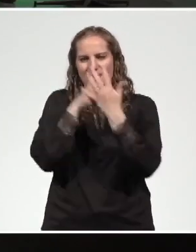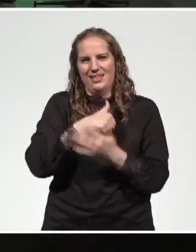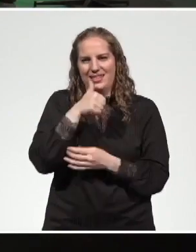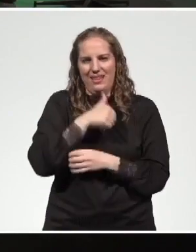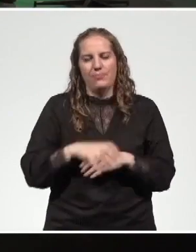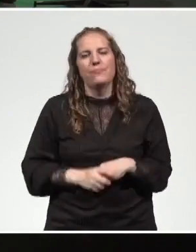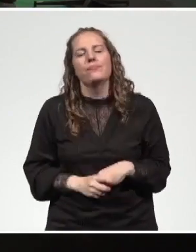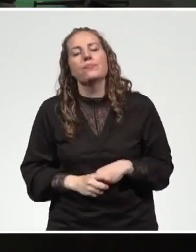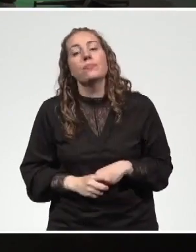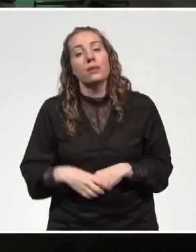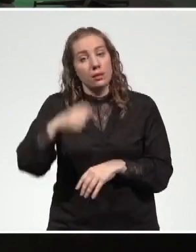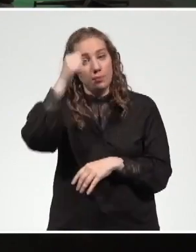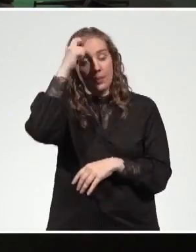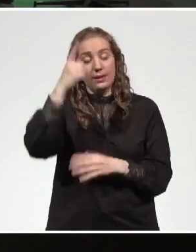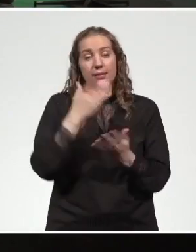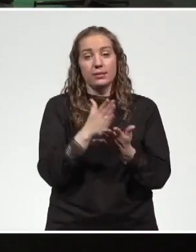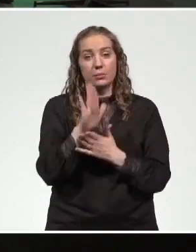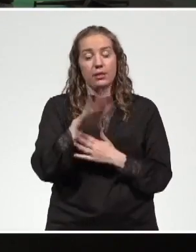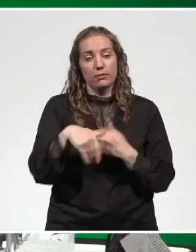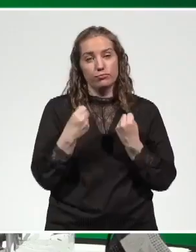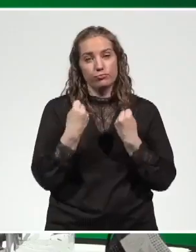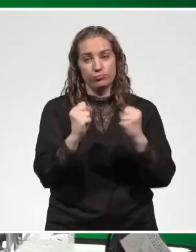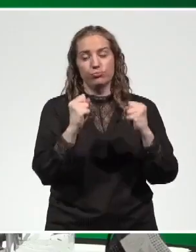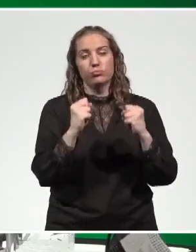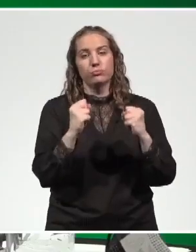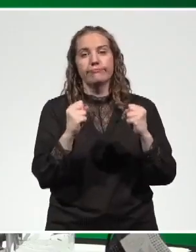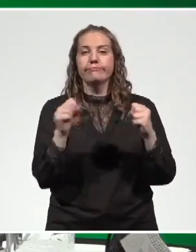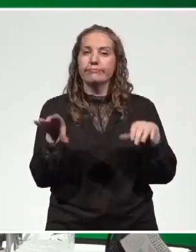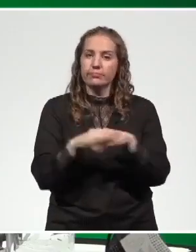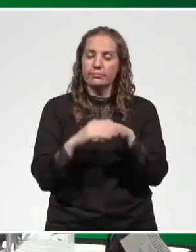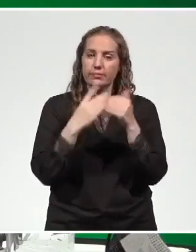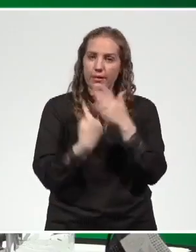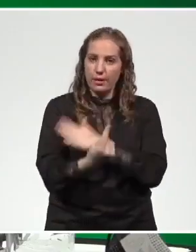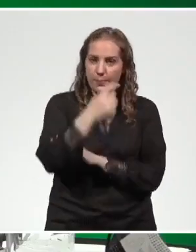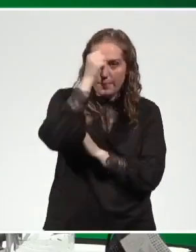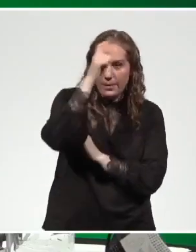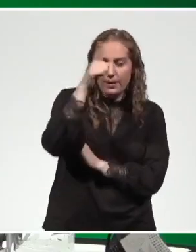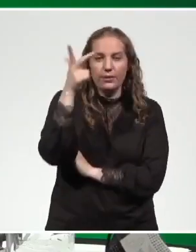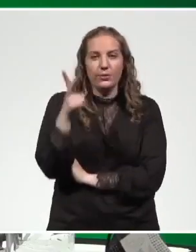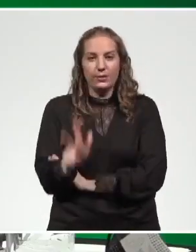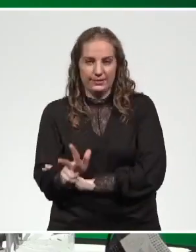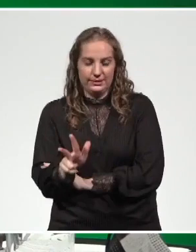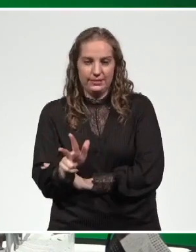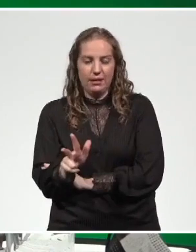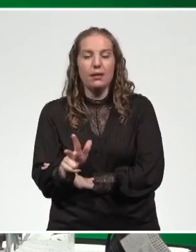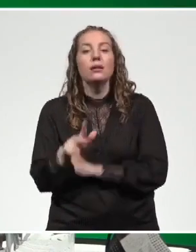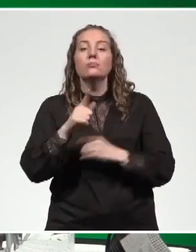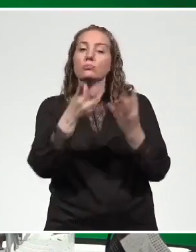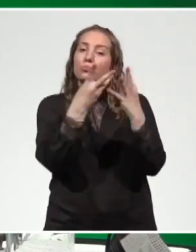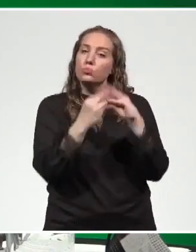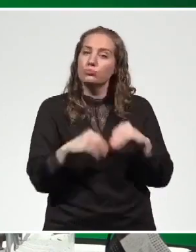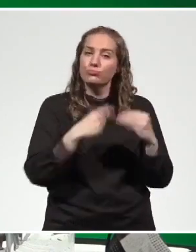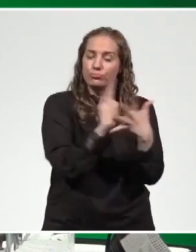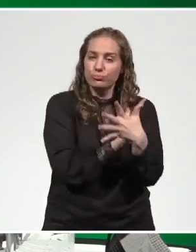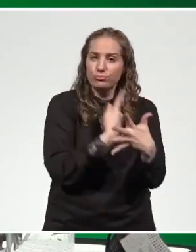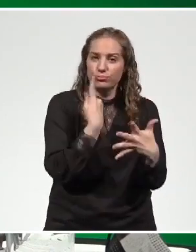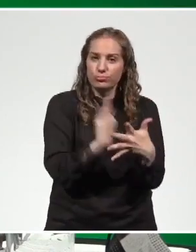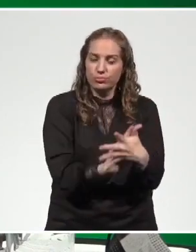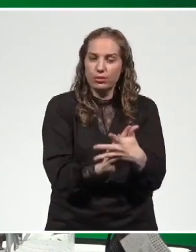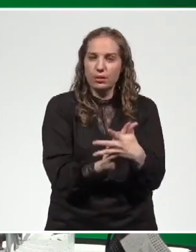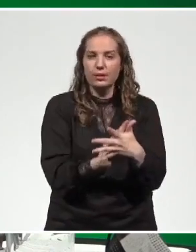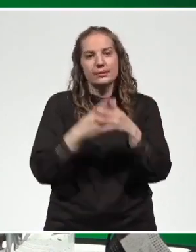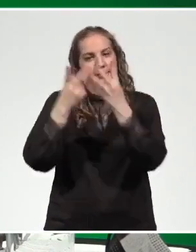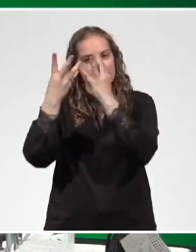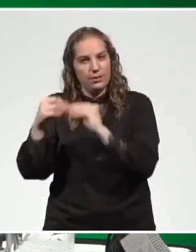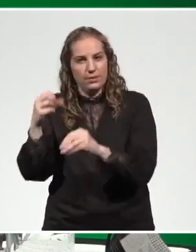Rekum öfluga menningastefnu sem tryggir aðgengi að menningu og listum, skapar möguleika á þáttöku í skapandi